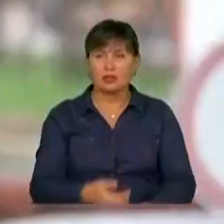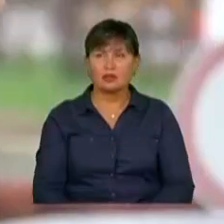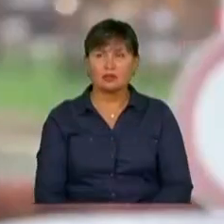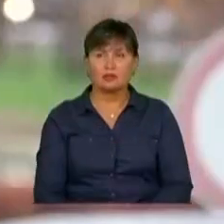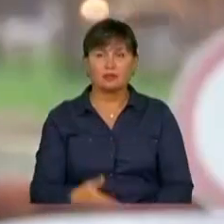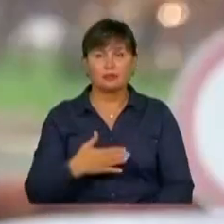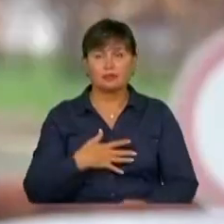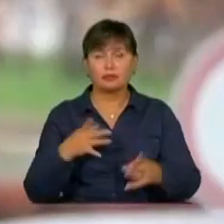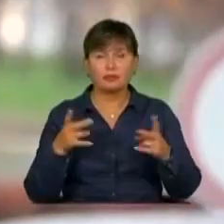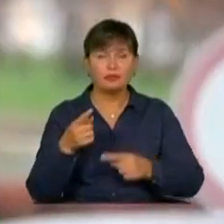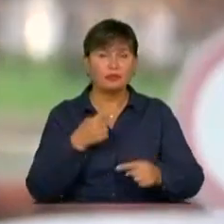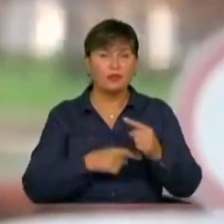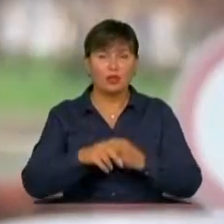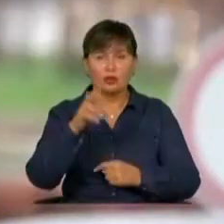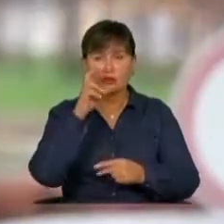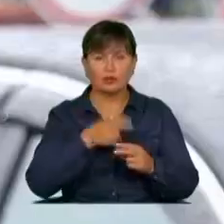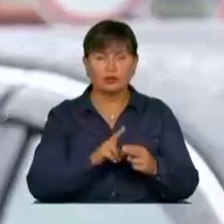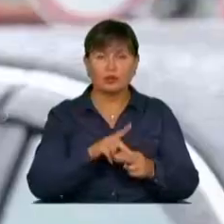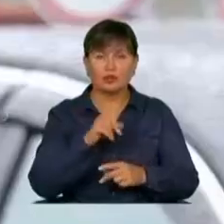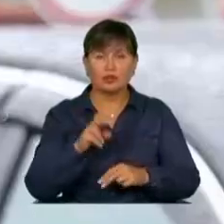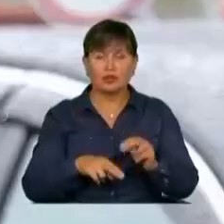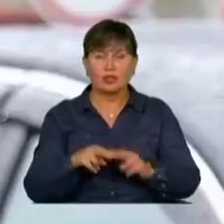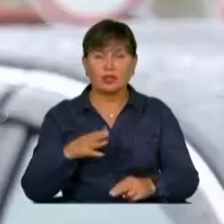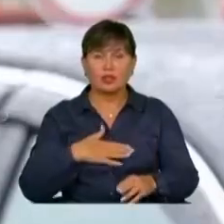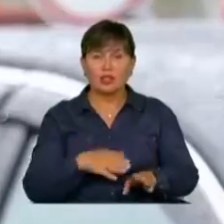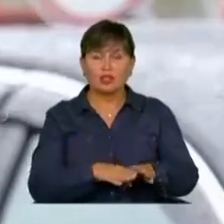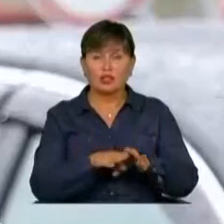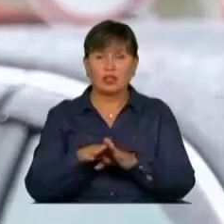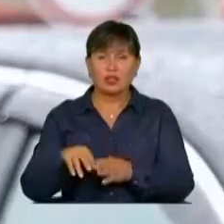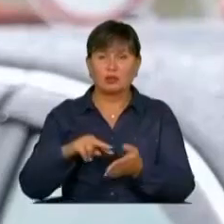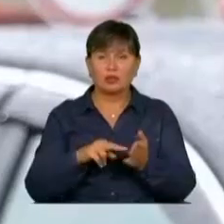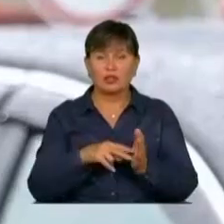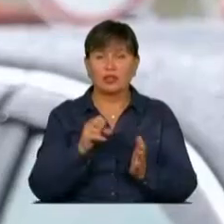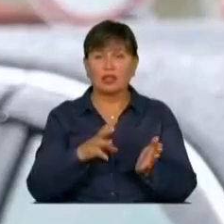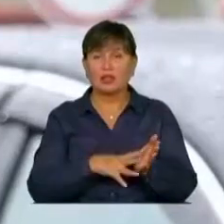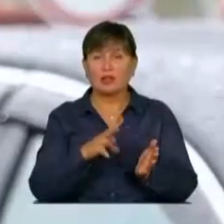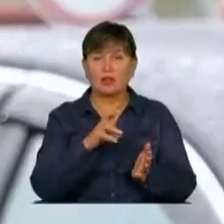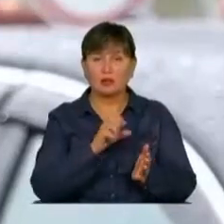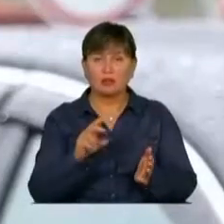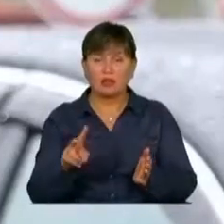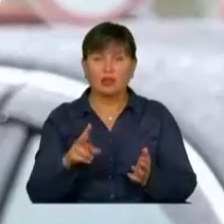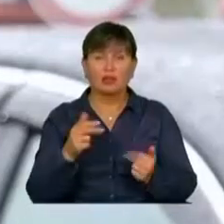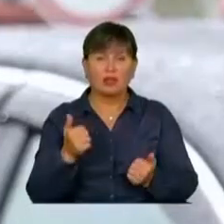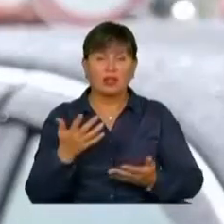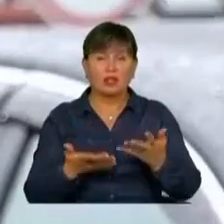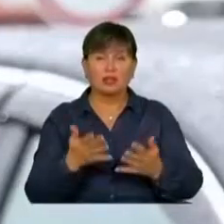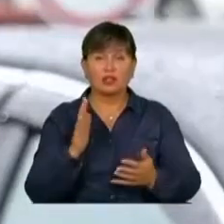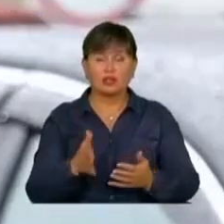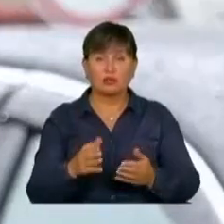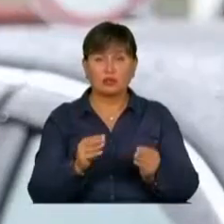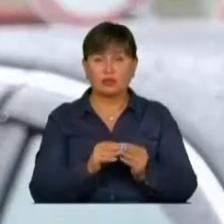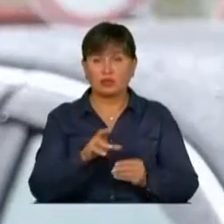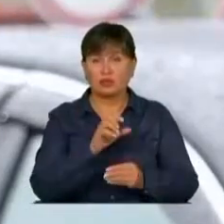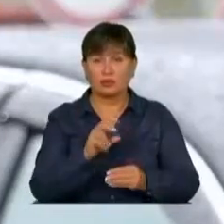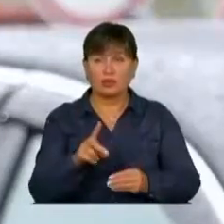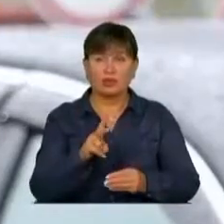необходимо вернуть государственный контроль за строительство. Наши стандарты рассчитаны на 9 баллов. Конечно, если будет 10-бальное землетрясение, ни